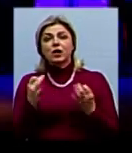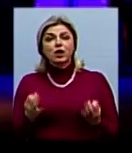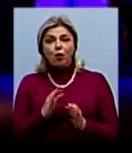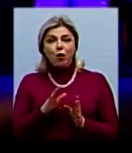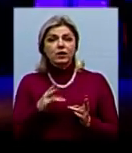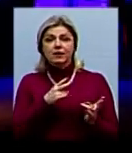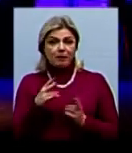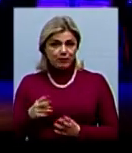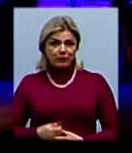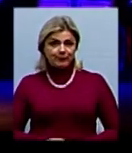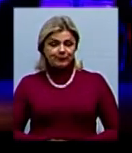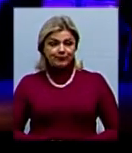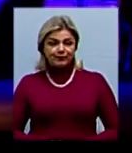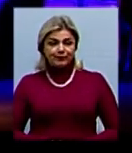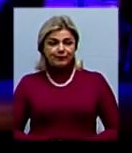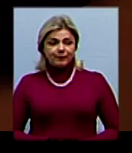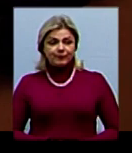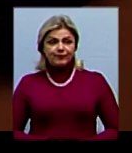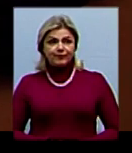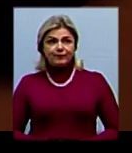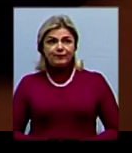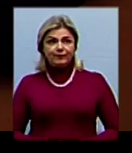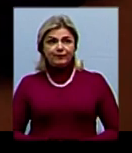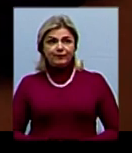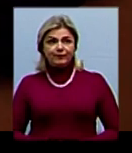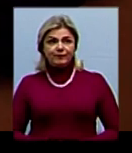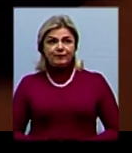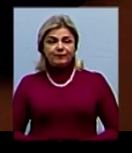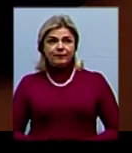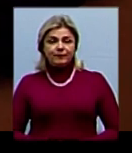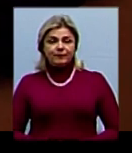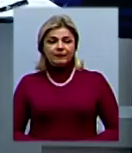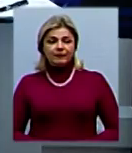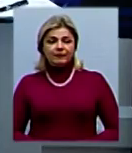впадуть. Олександр Гордієнко, Юрій Руденко. Телевізійні новини Миколаївщини.